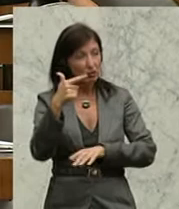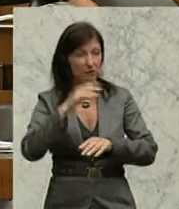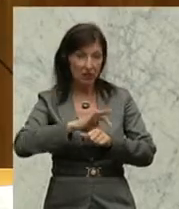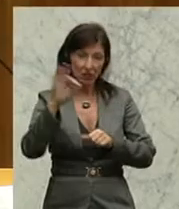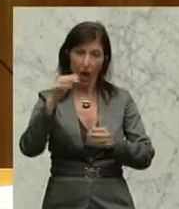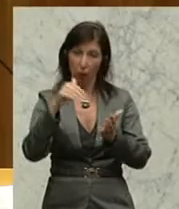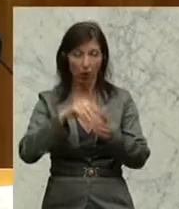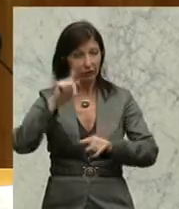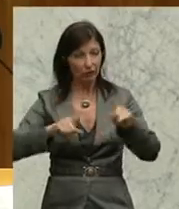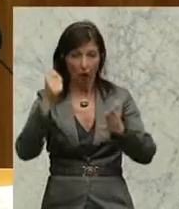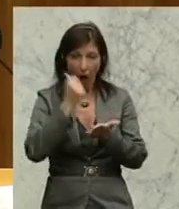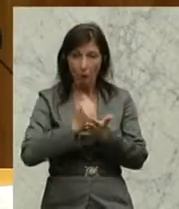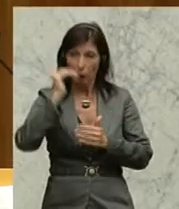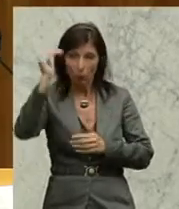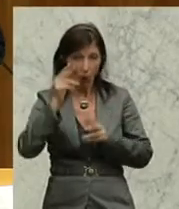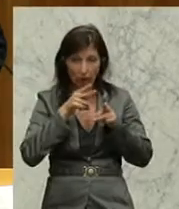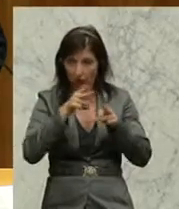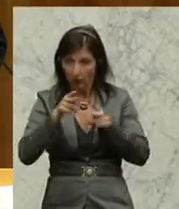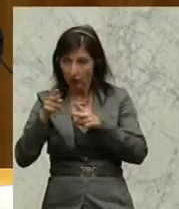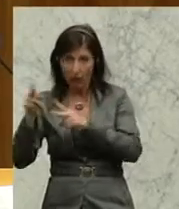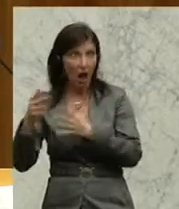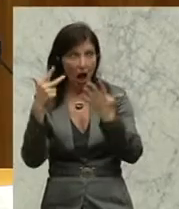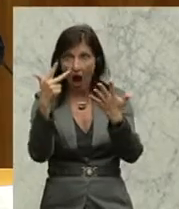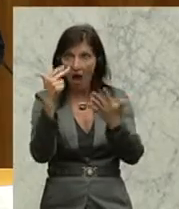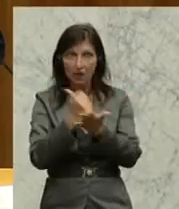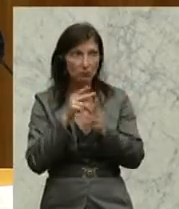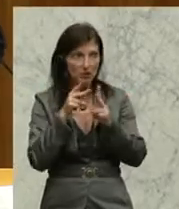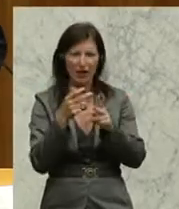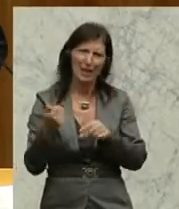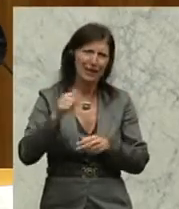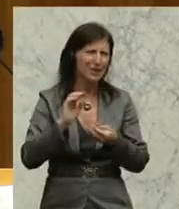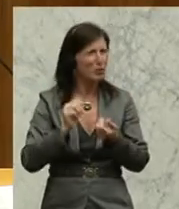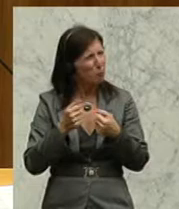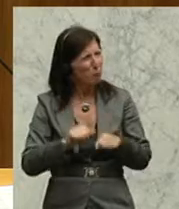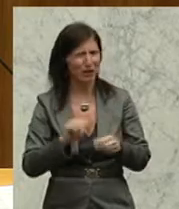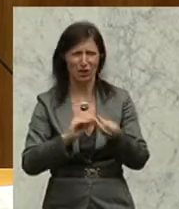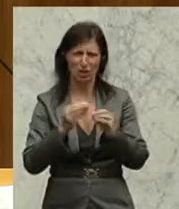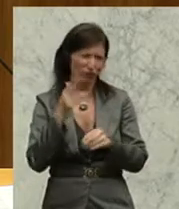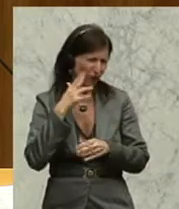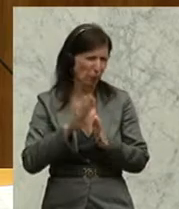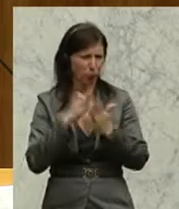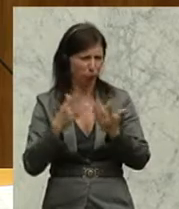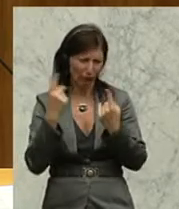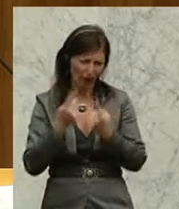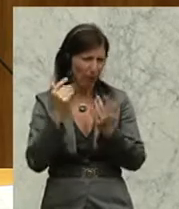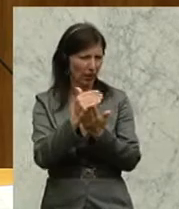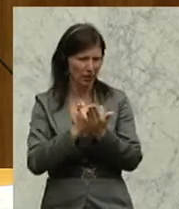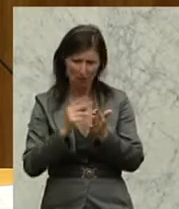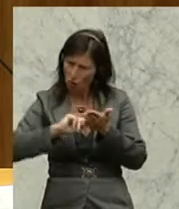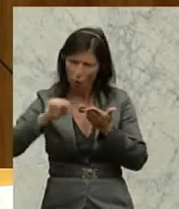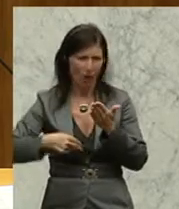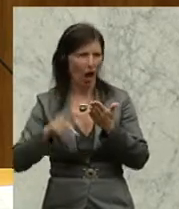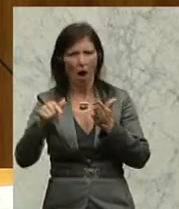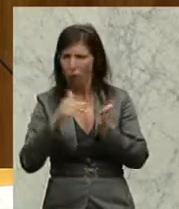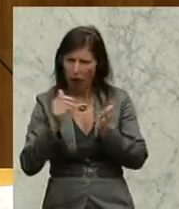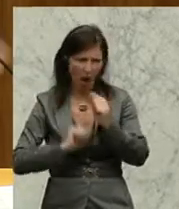acht amtswege da kommen natürlich die bankgeschäfte das firmenbuch das gewerberegister werden nun da müssen sie einen rechtsanwalt brauchen